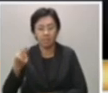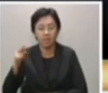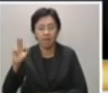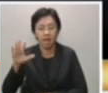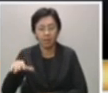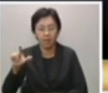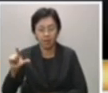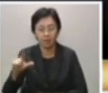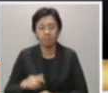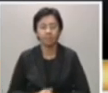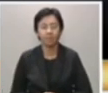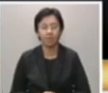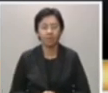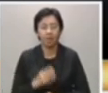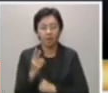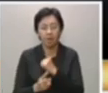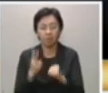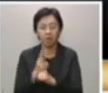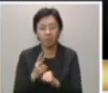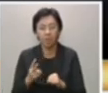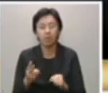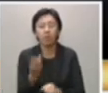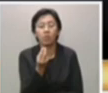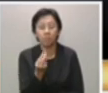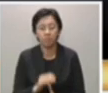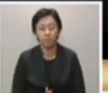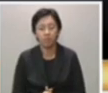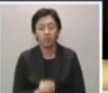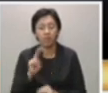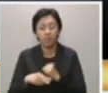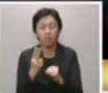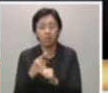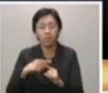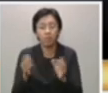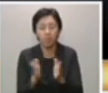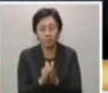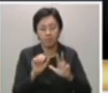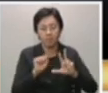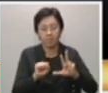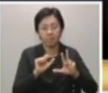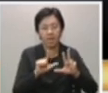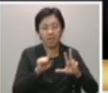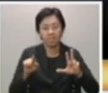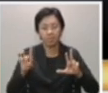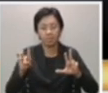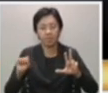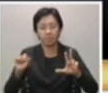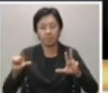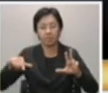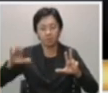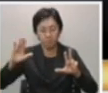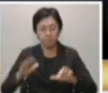435,000 ล้านบาทถ้า2ปีรวมกันก็หมายถึงว่า 300,000 ล้านถึง 800,000 ล้านกว่า